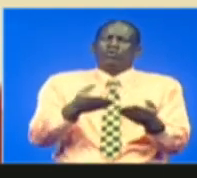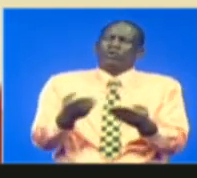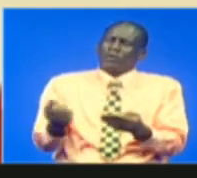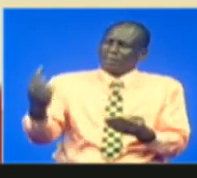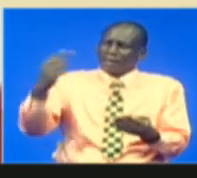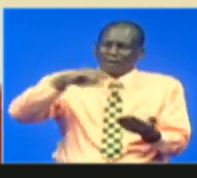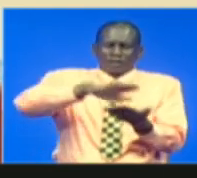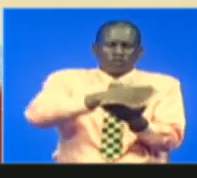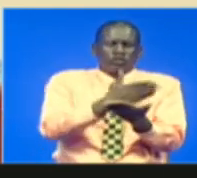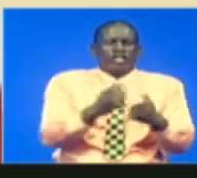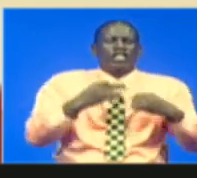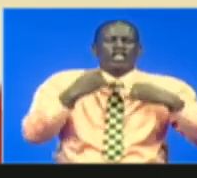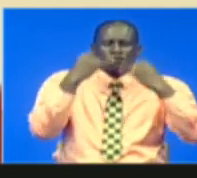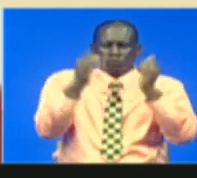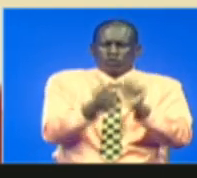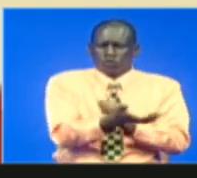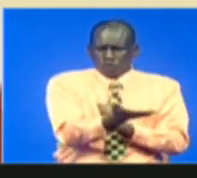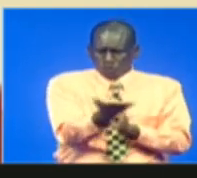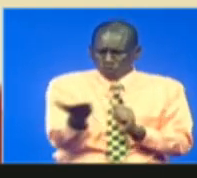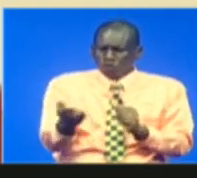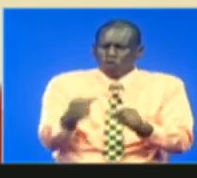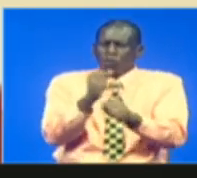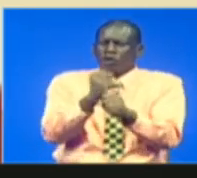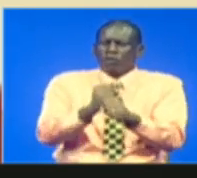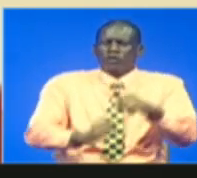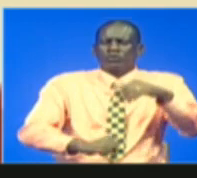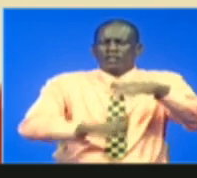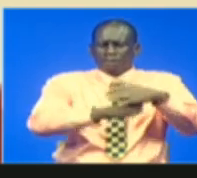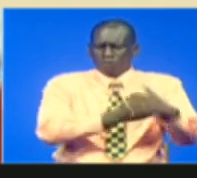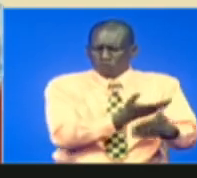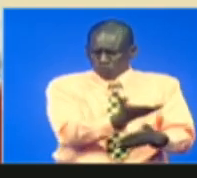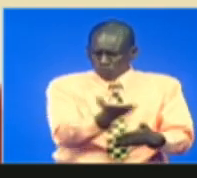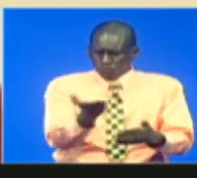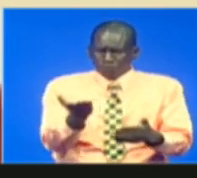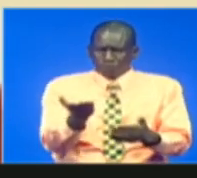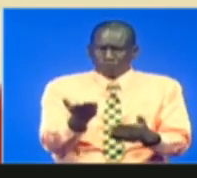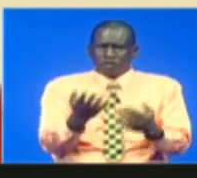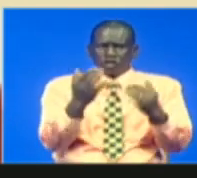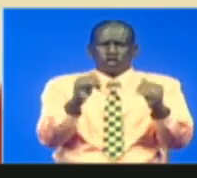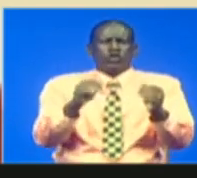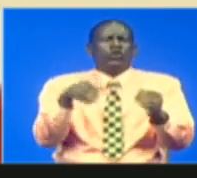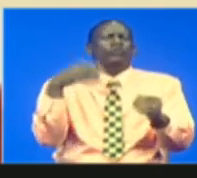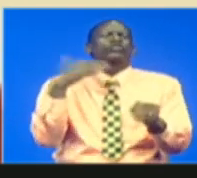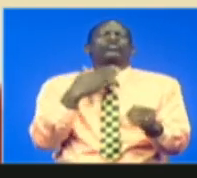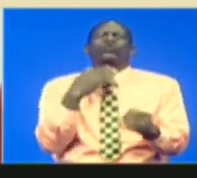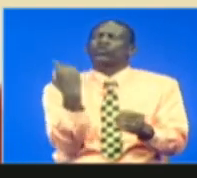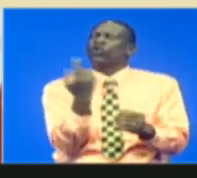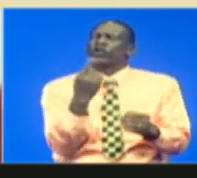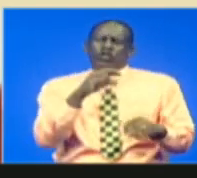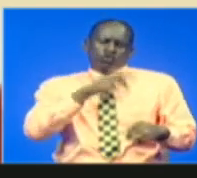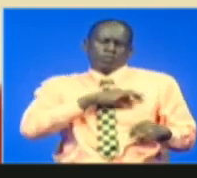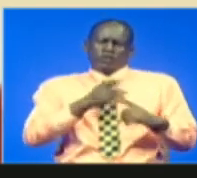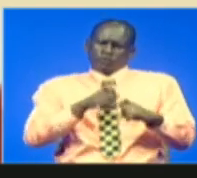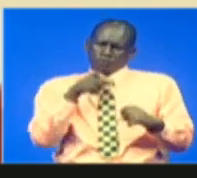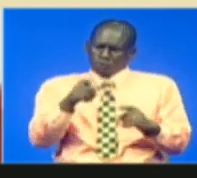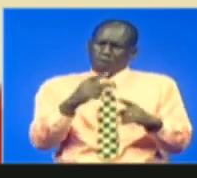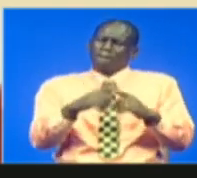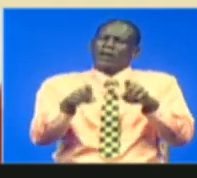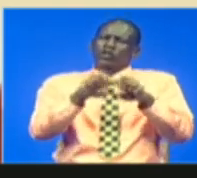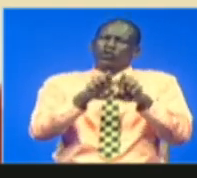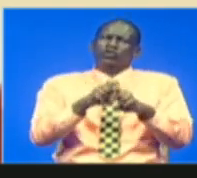much as possible, and we will work to support you. So we not only want to benefit from the work you do, but we would also like to